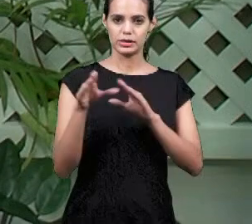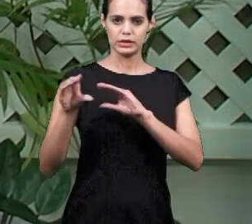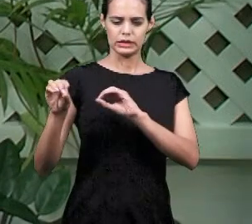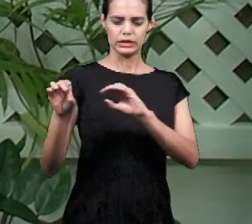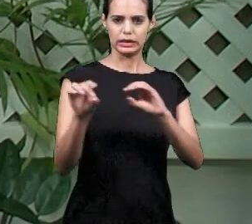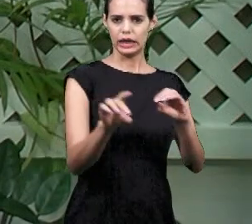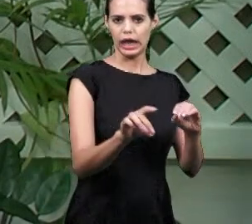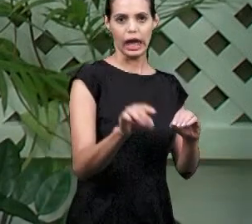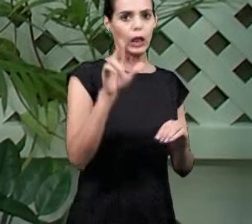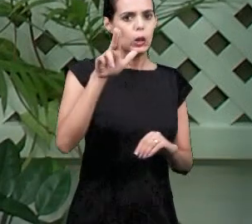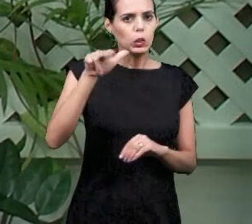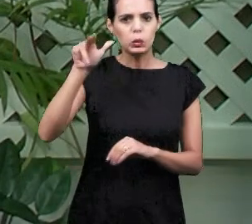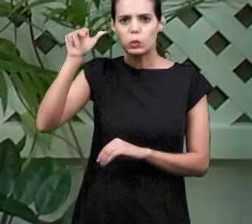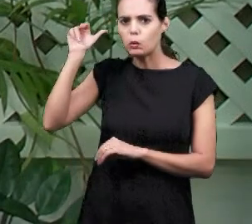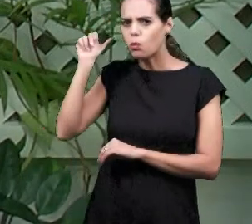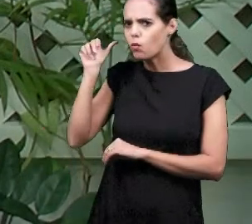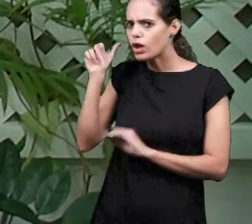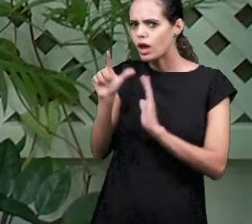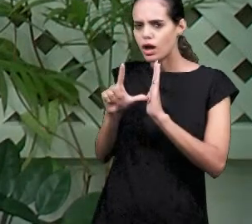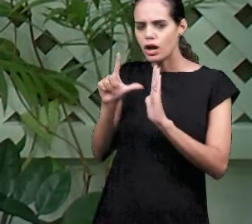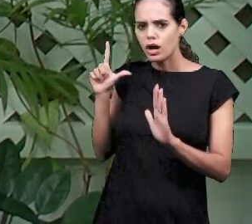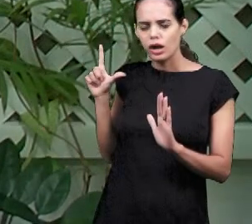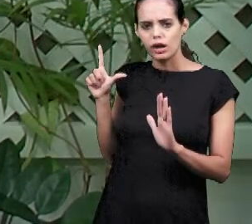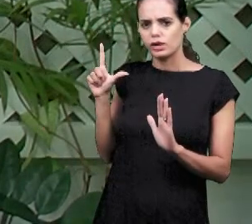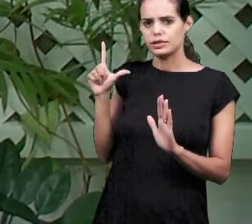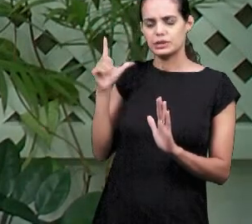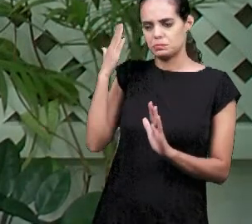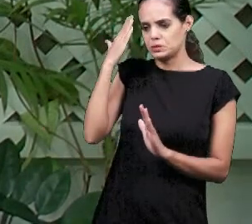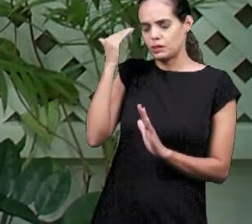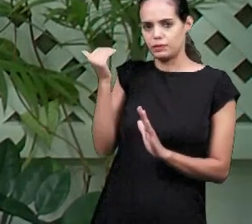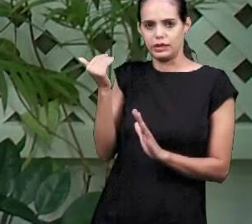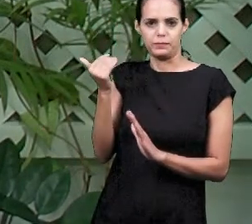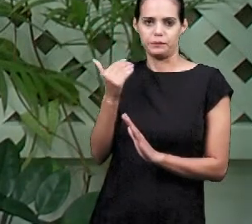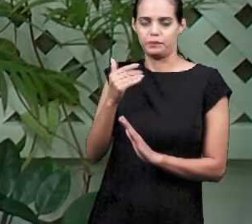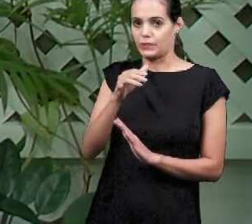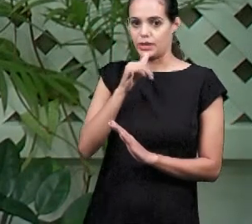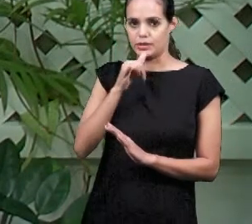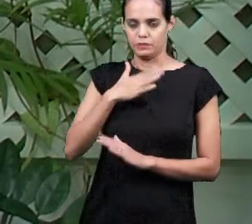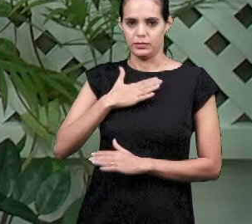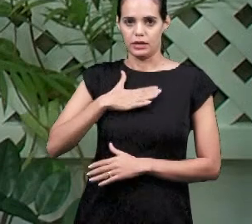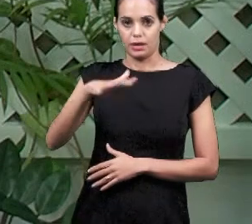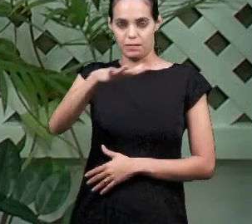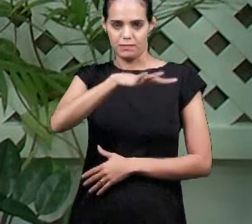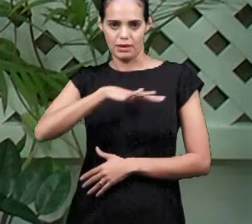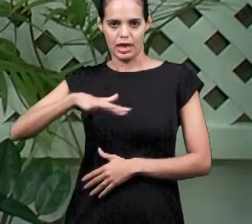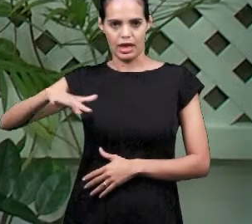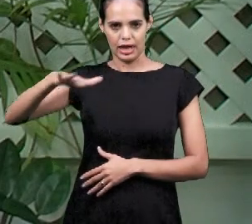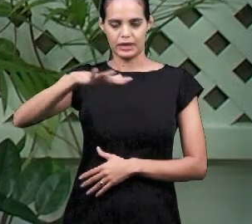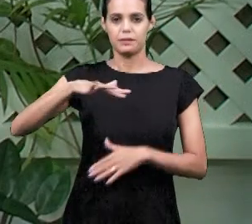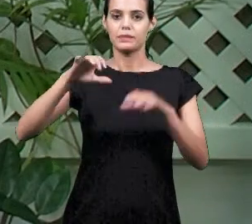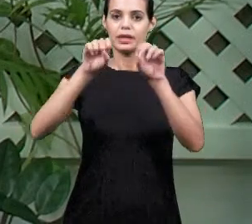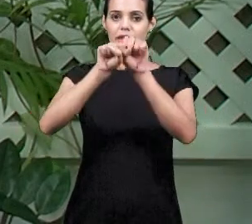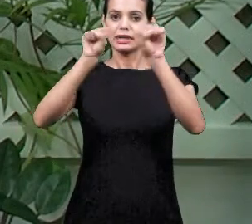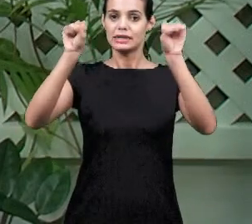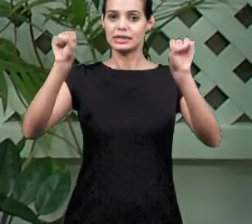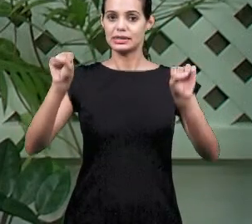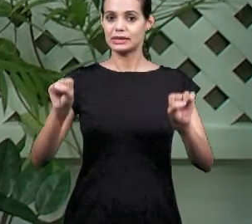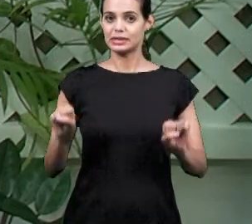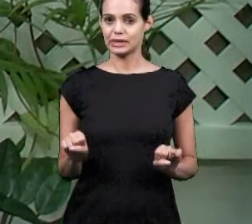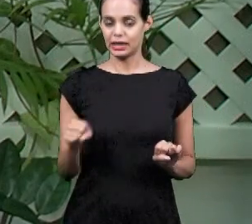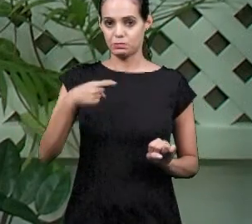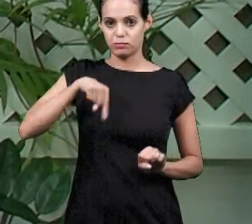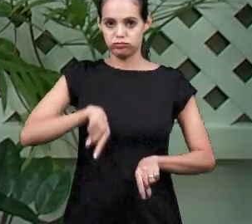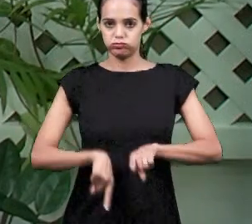participation, savoir que tu es en train de comprendre ce qui est demandé, ce qui est enseigné, ce qui est besoin,